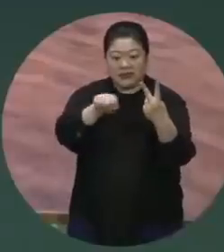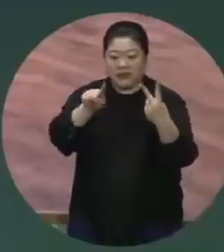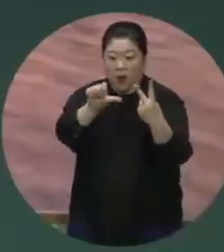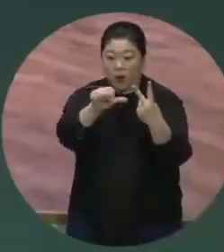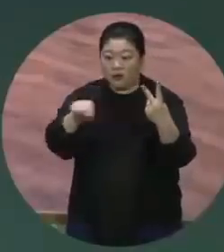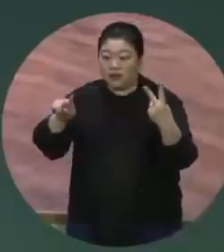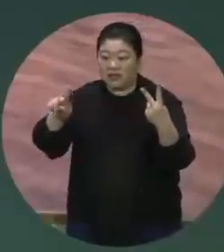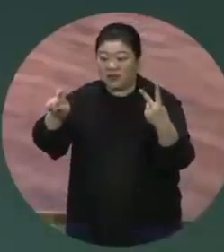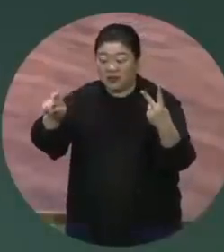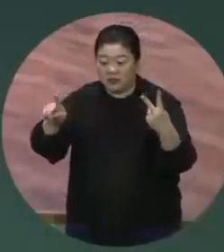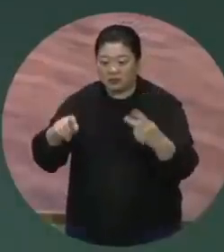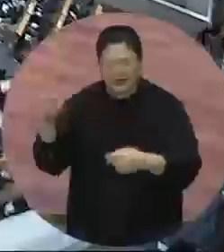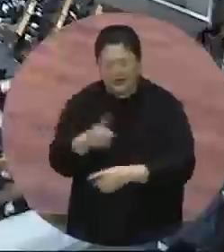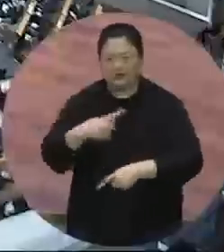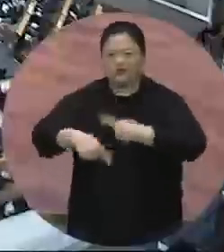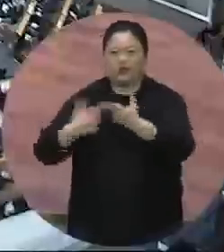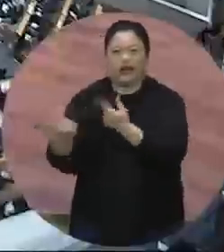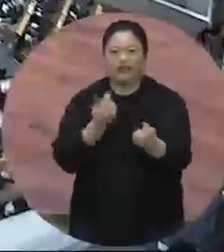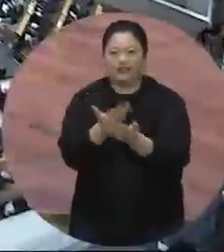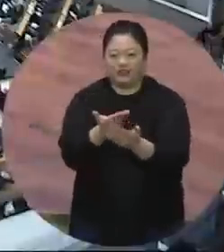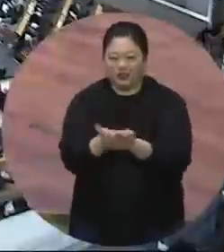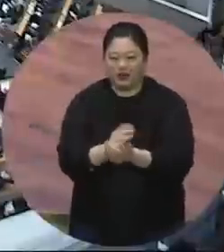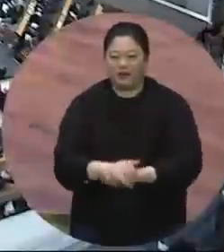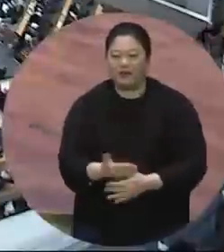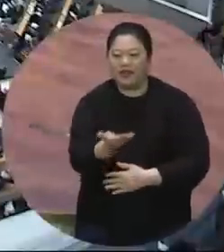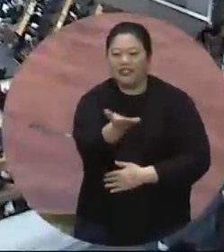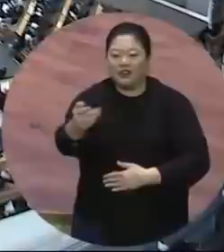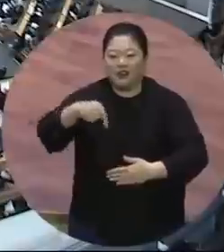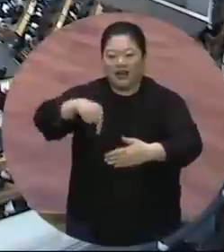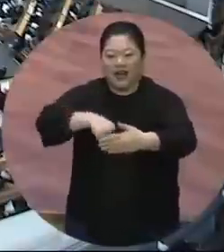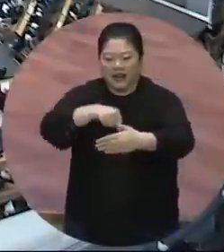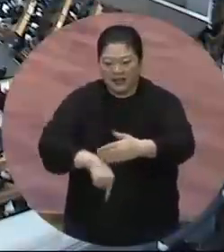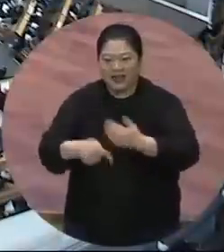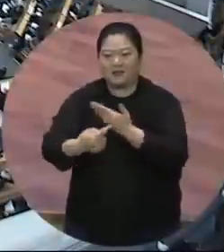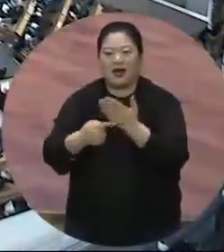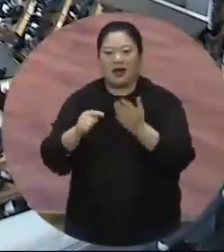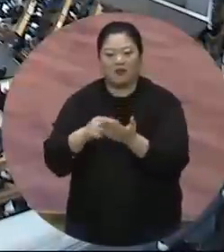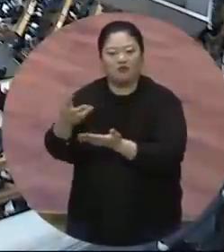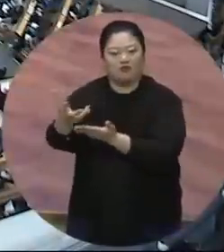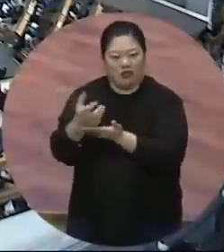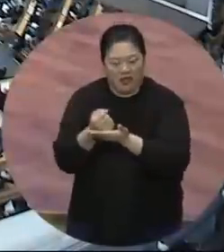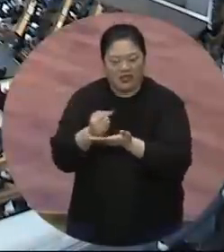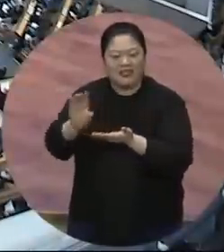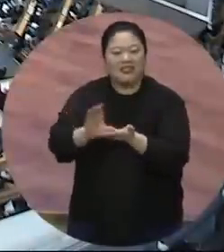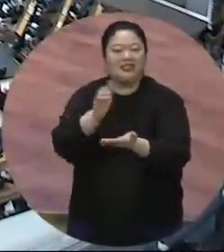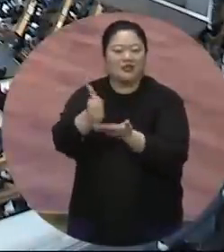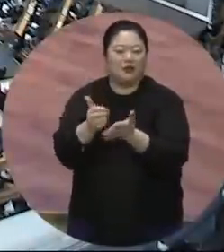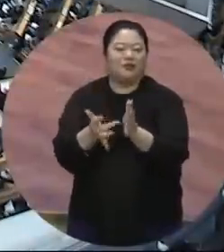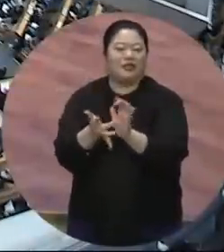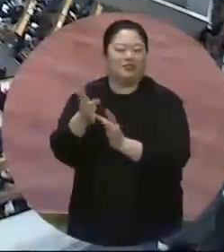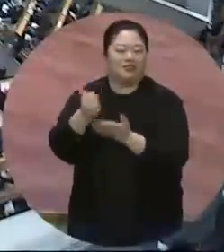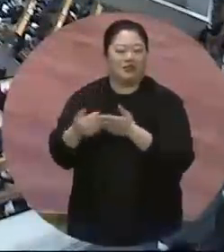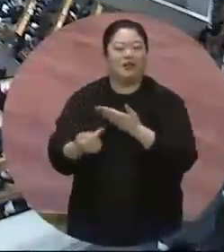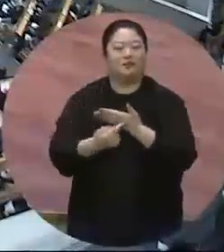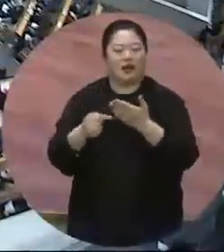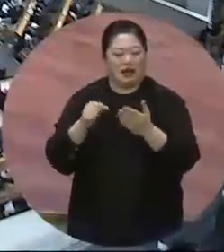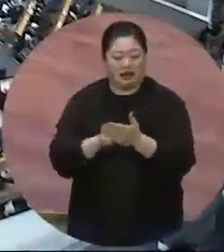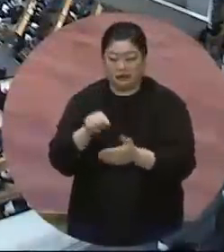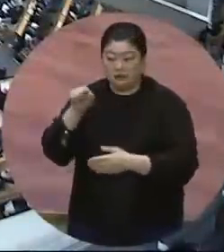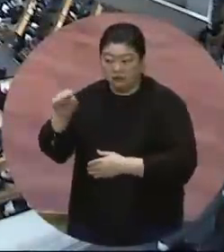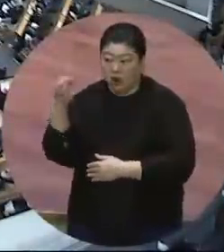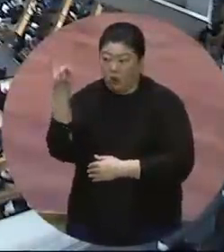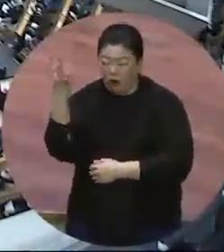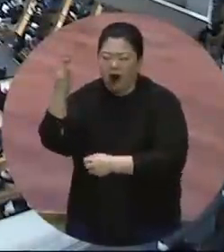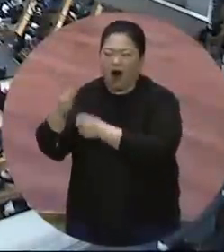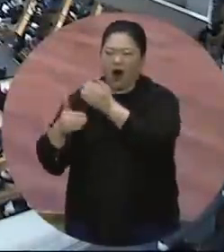아, 다시 합니다. 시작. 너희 안에 부라. 곧 그리스도 예수의 마음이. 그는 근본